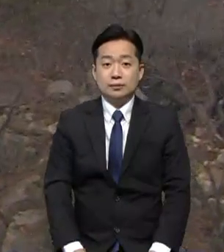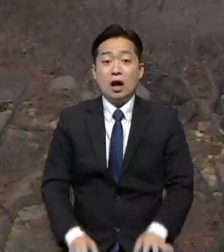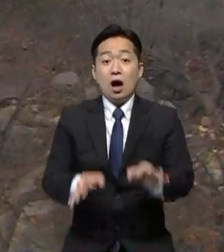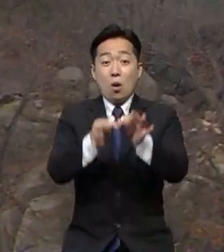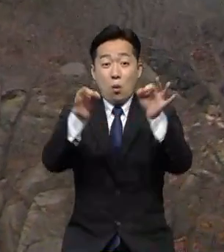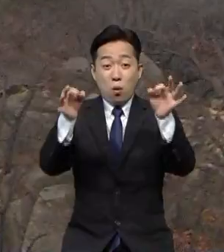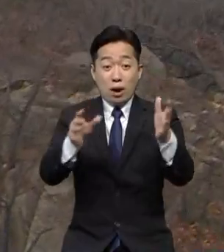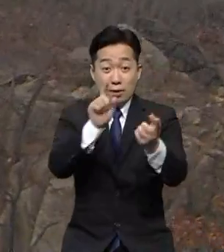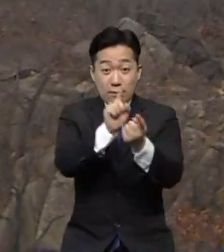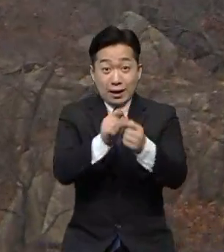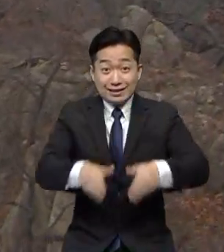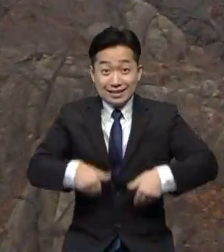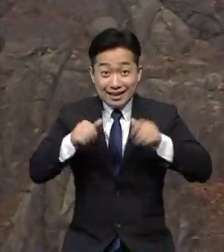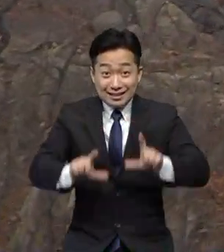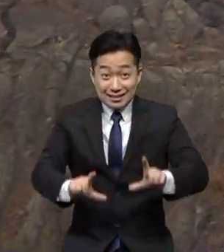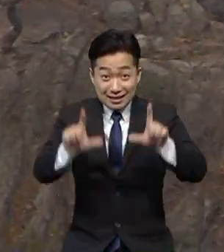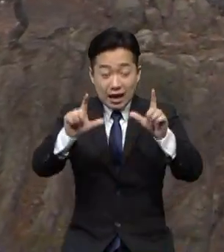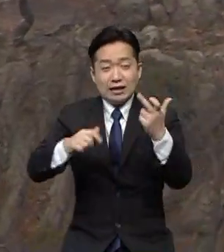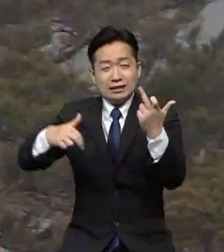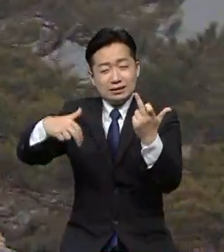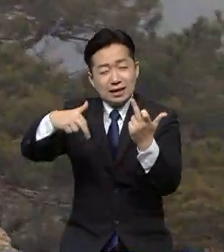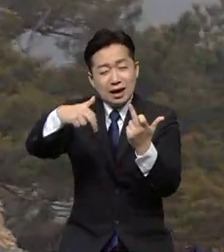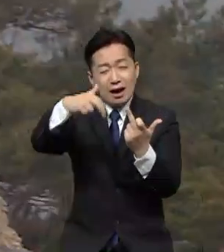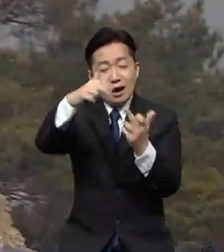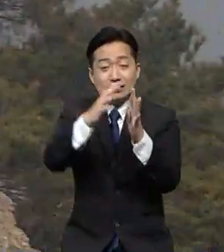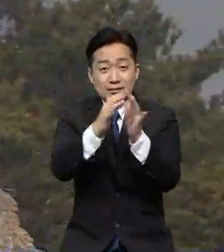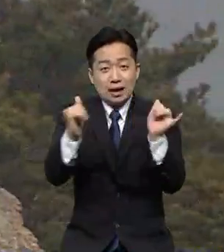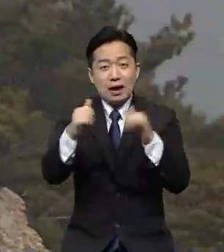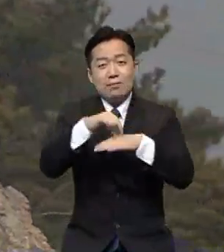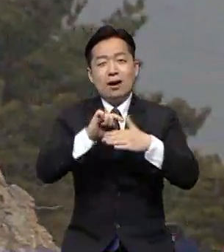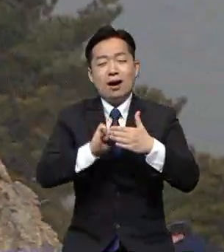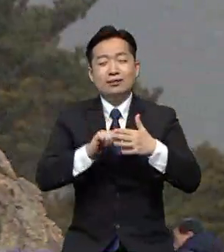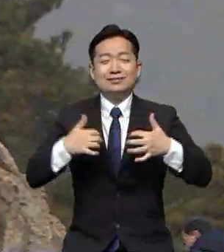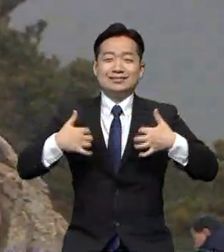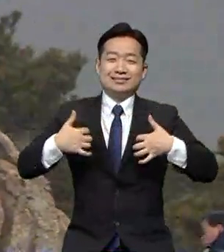오랜만에 맞이한 포근한 날씨에 등산객들의 발걸음도 가볍습니다.